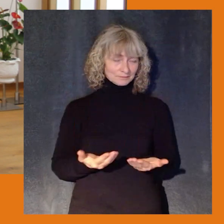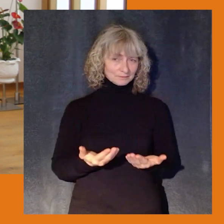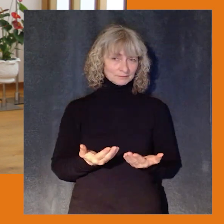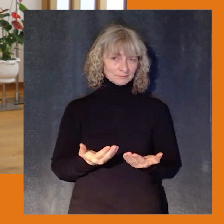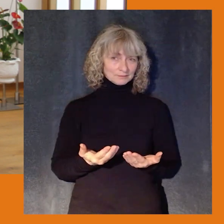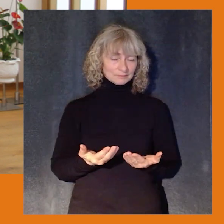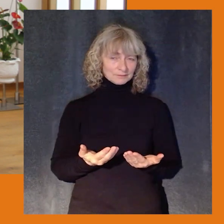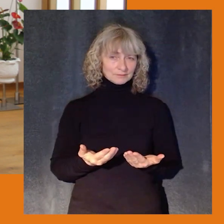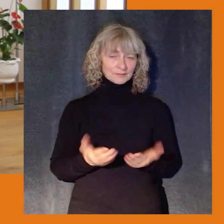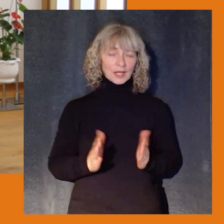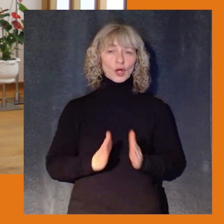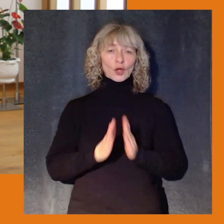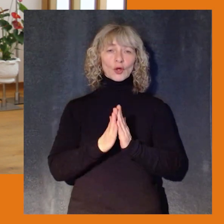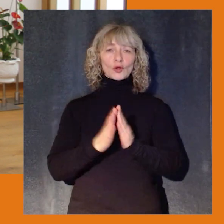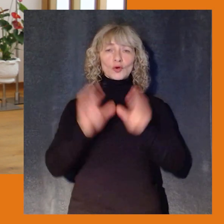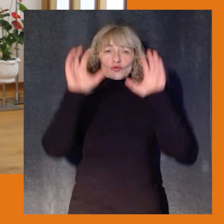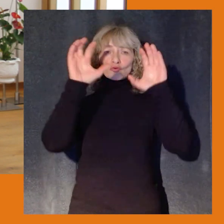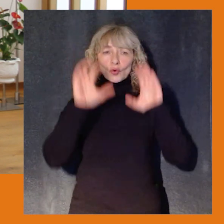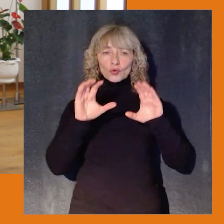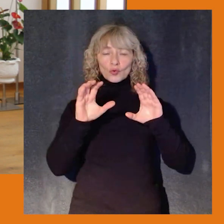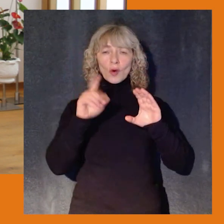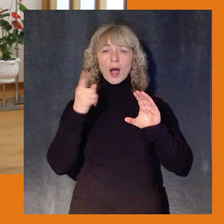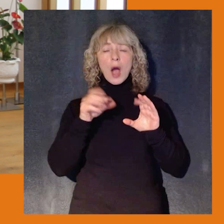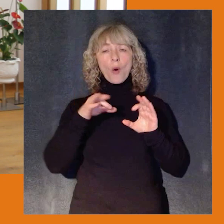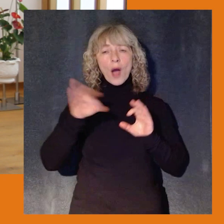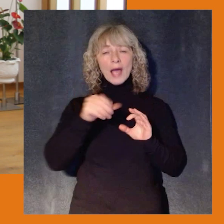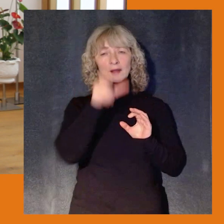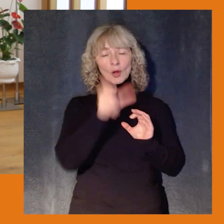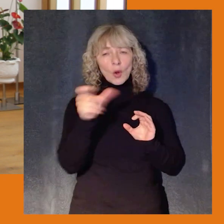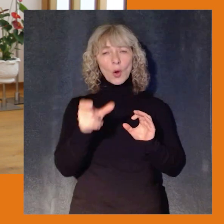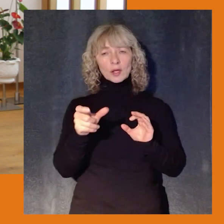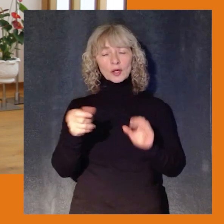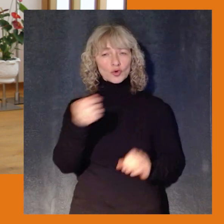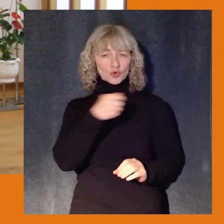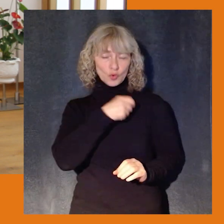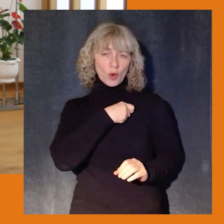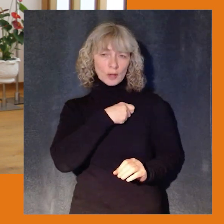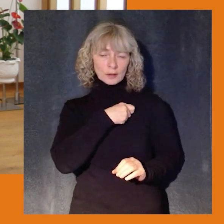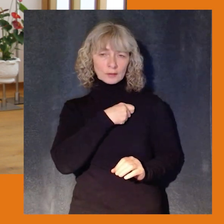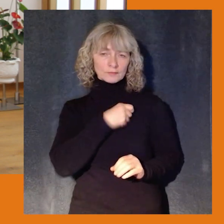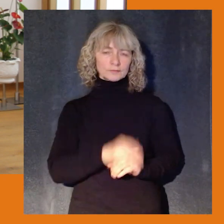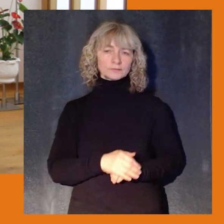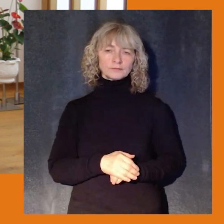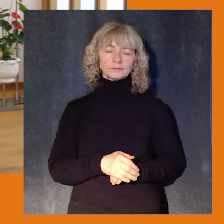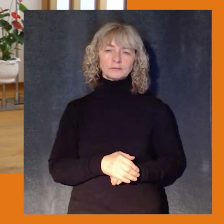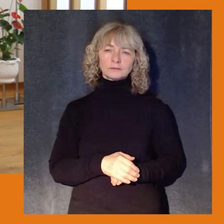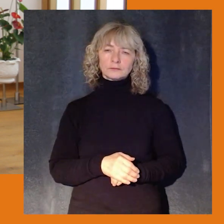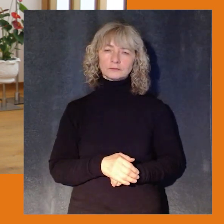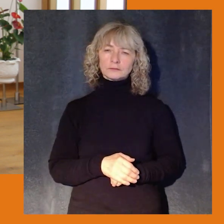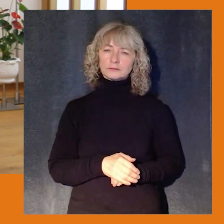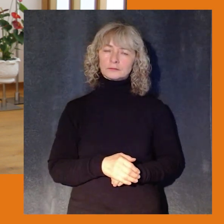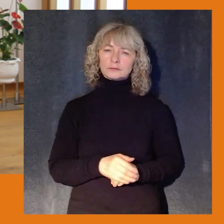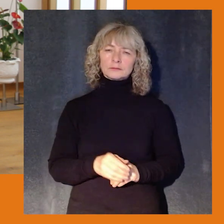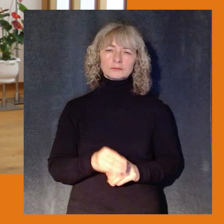Wir sind strukturell und als Einzelne schuldig geworden. Die erschütternden